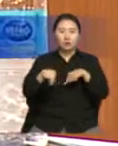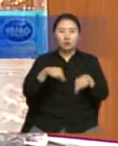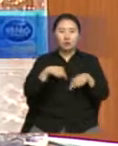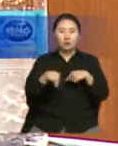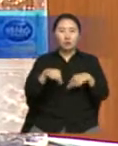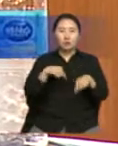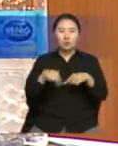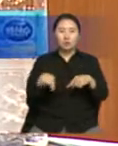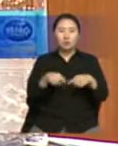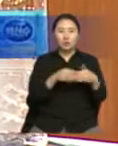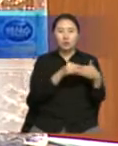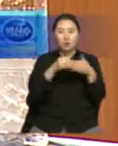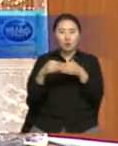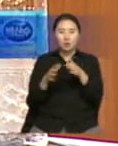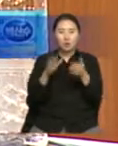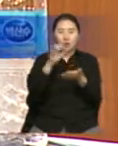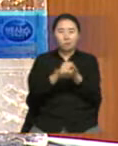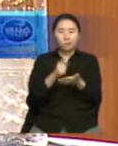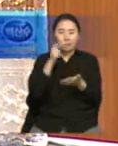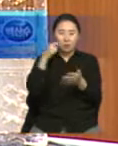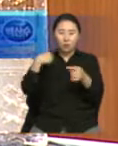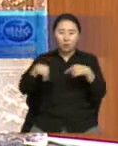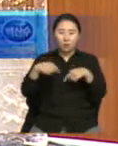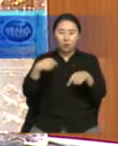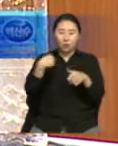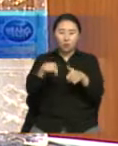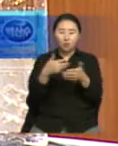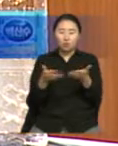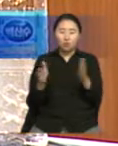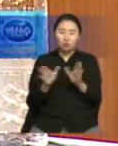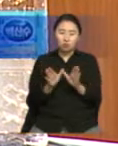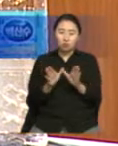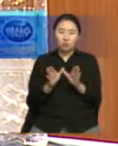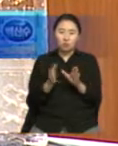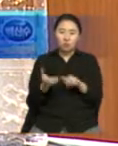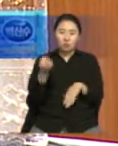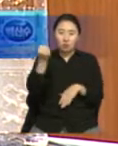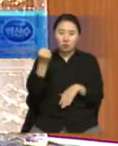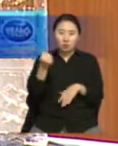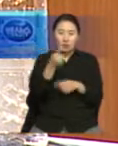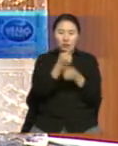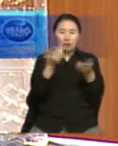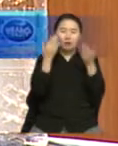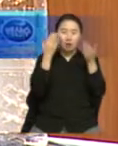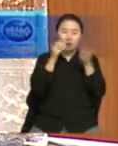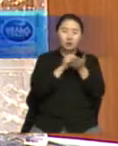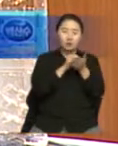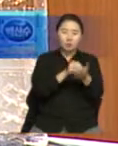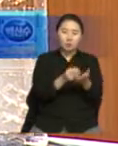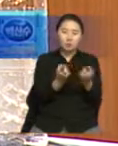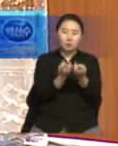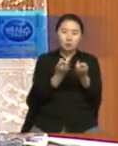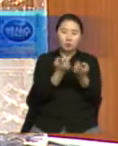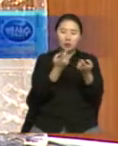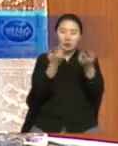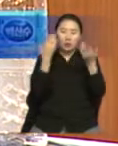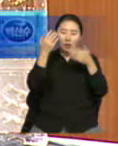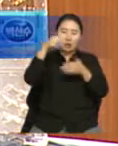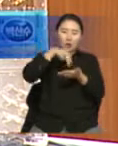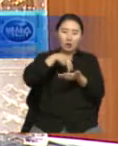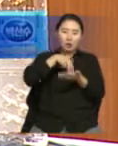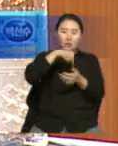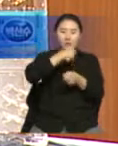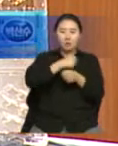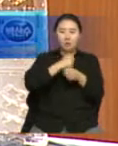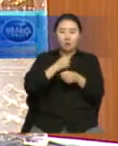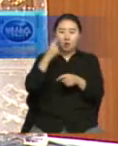못합니다. 교육과 정책을 내놔도 대학 입시 요강은 대학이 만듭니다. 정부 주도하에 뭐 압도적으로 뭐를